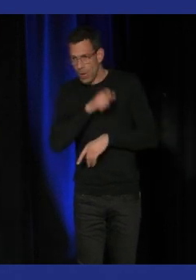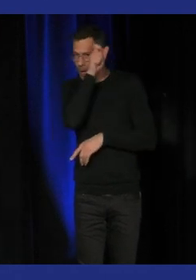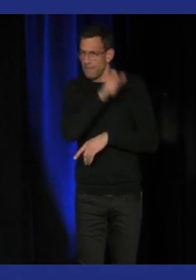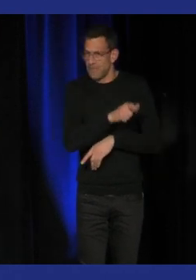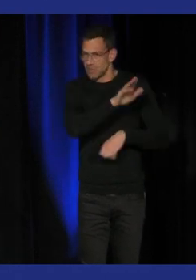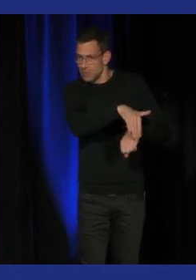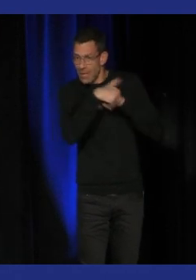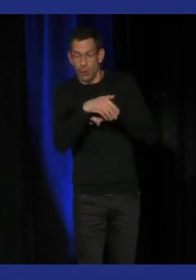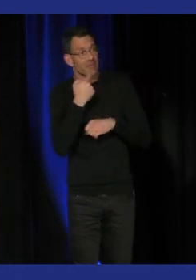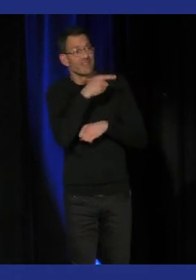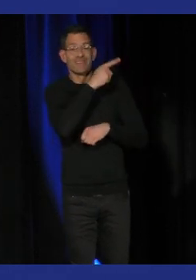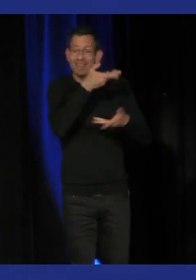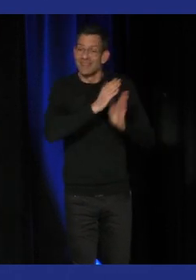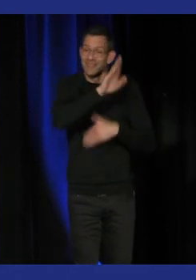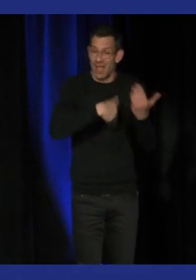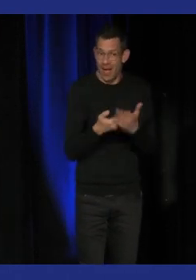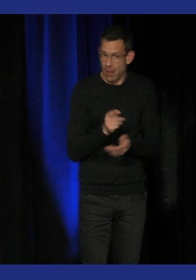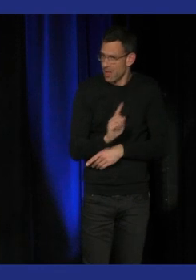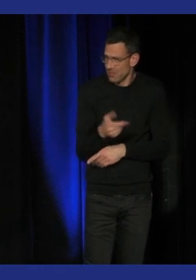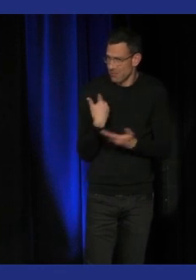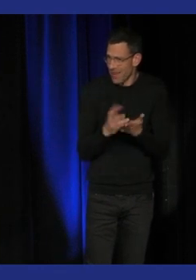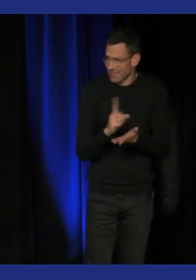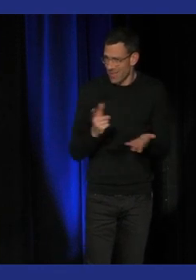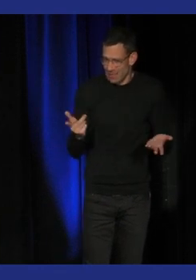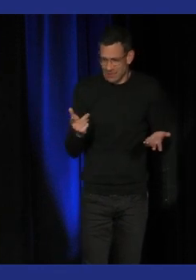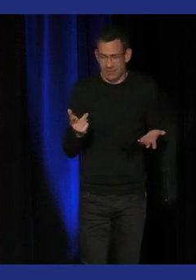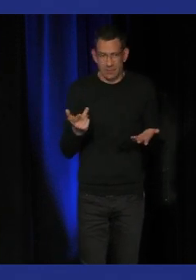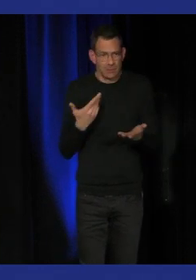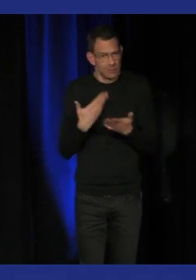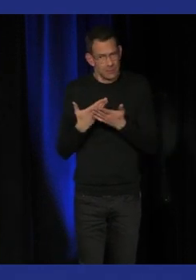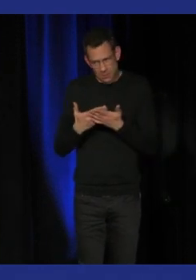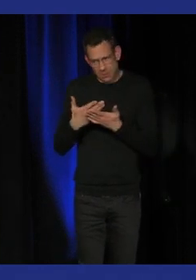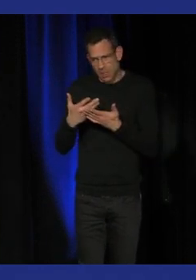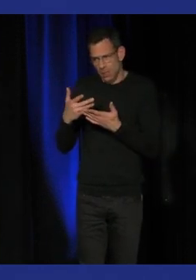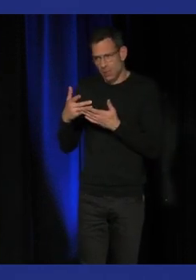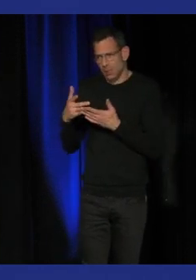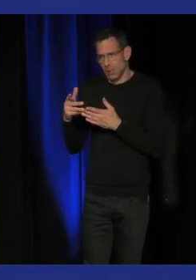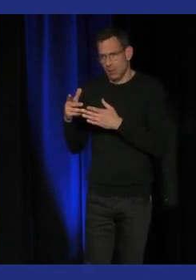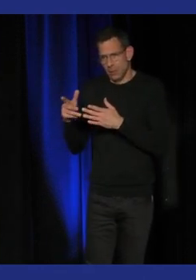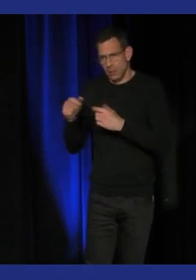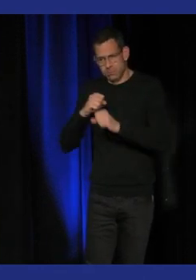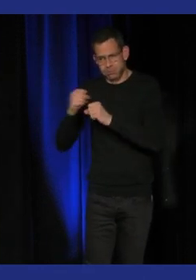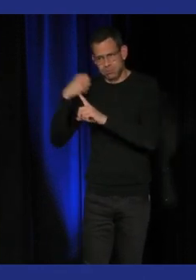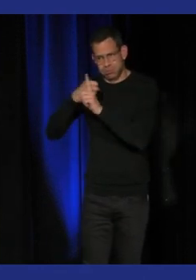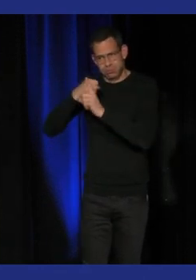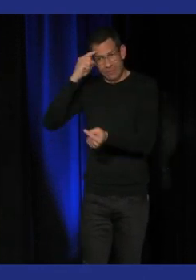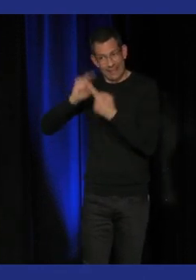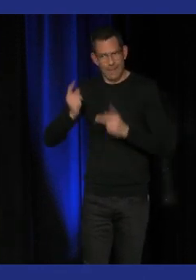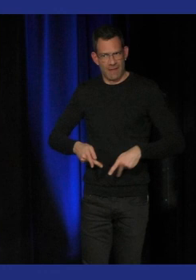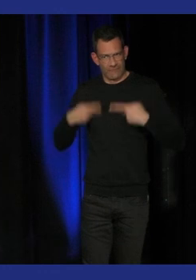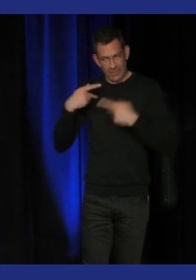personne va décider pour nous, justement. Donc tout ça, c'est vraiment très travaillé dans le mouvement pour la vie